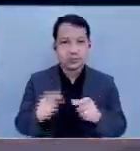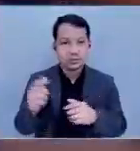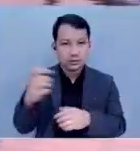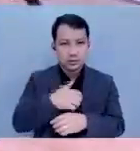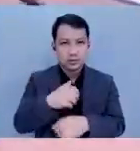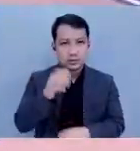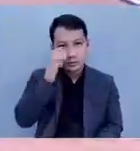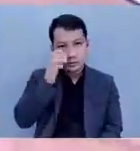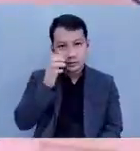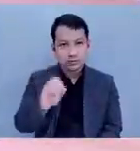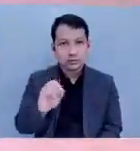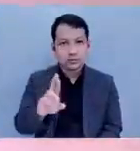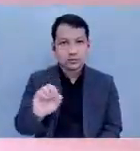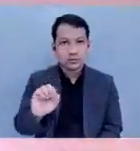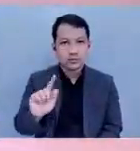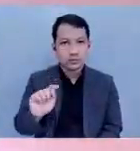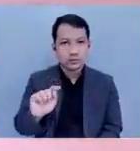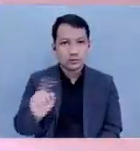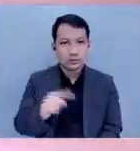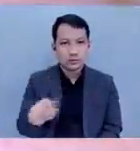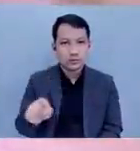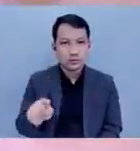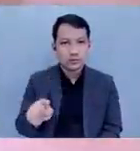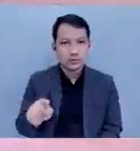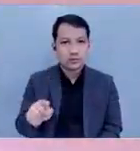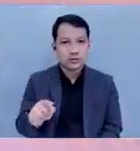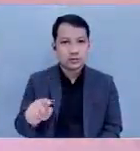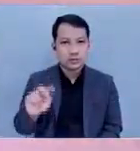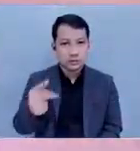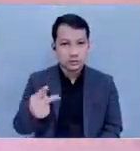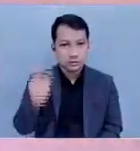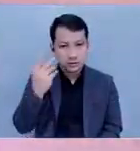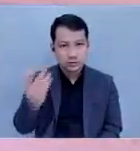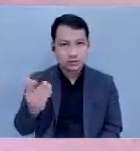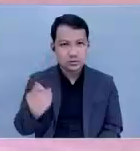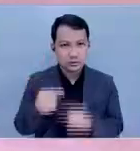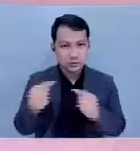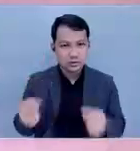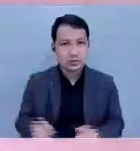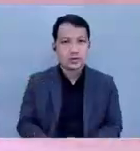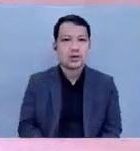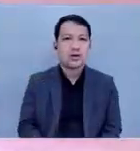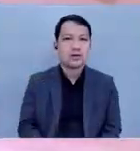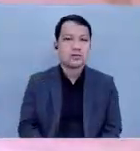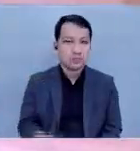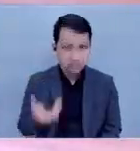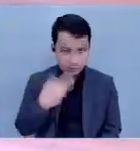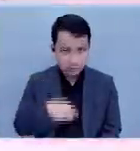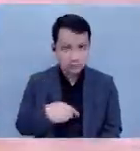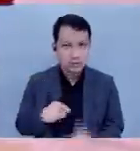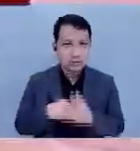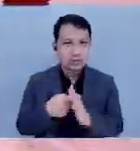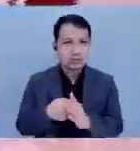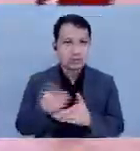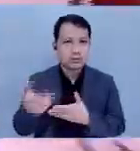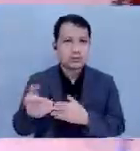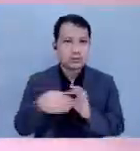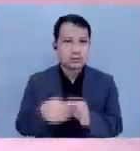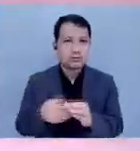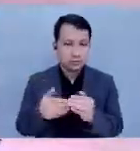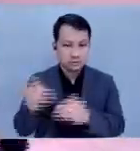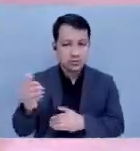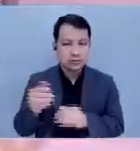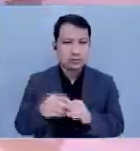Ortiz. Lima pang Bossing ang nakascore in double digits sa laban. Magandang simula ito sa kampanya ng koponan na